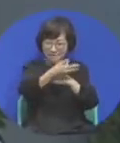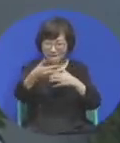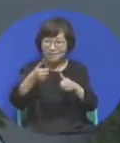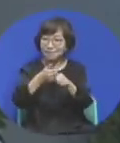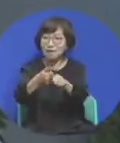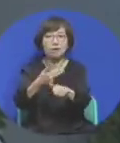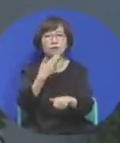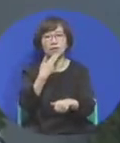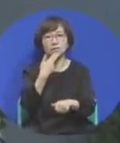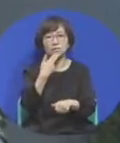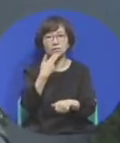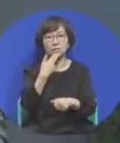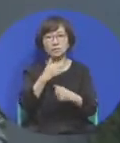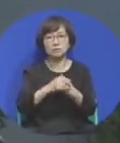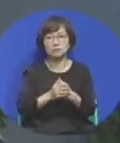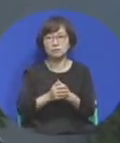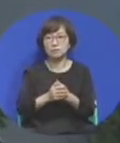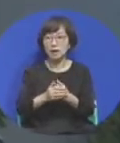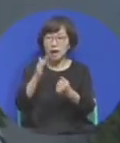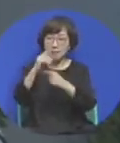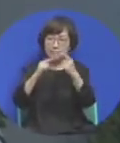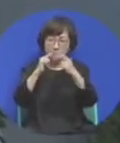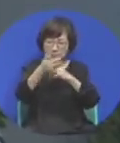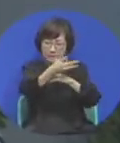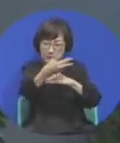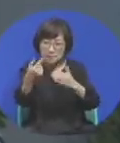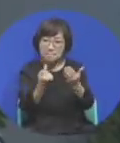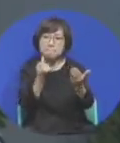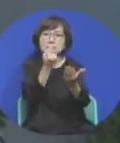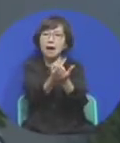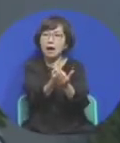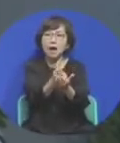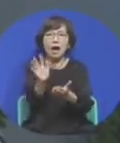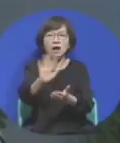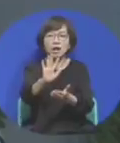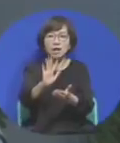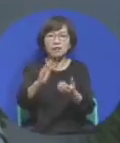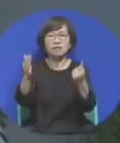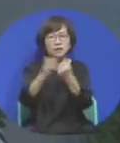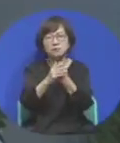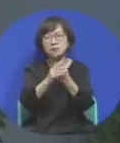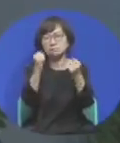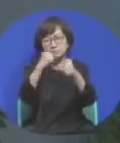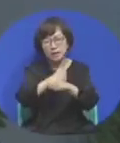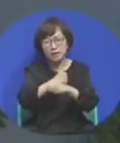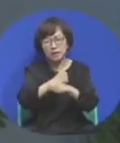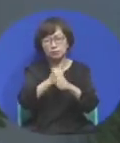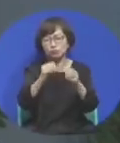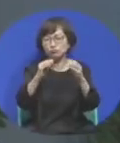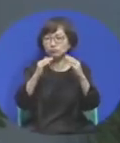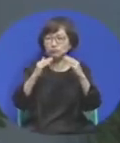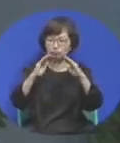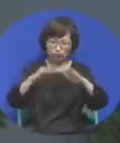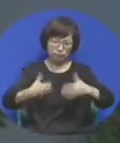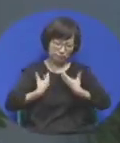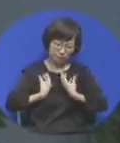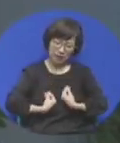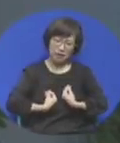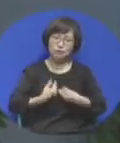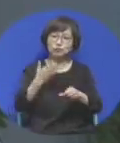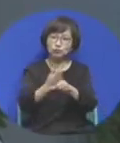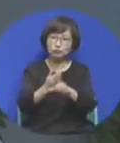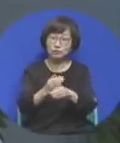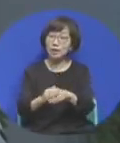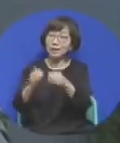not held fast by the word of God. 하나님의 말씀 속에 있지 않습니다. They are not remaining within the word of God. 그래서 아브라함을 부른 겁니다. That's why God